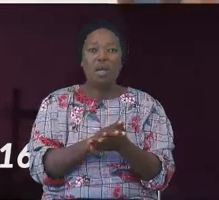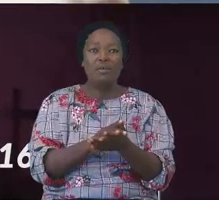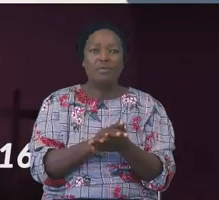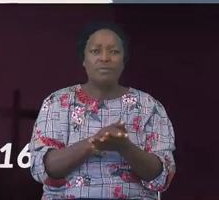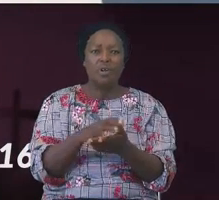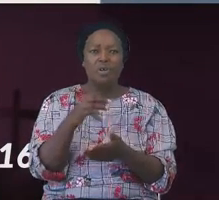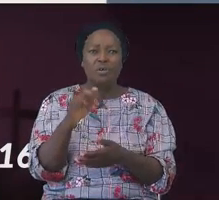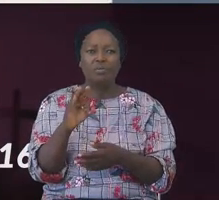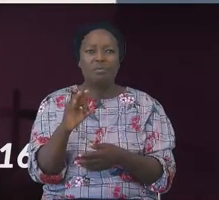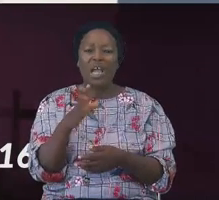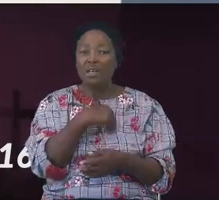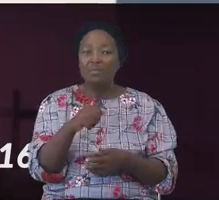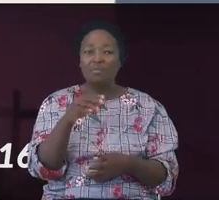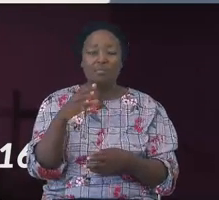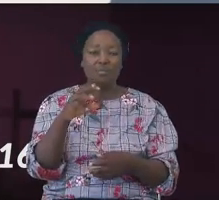Jean 19.